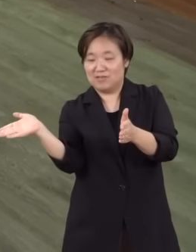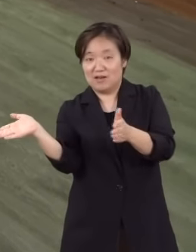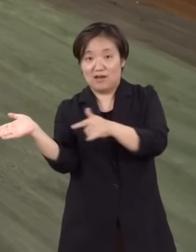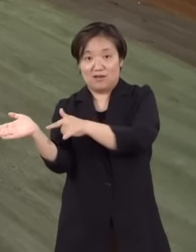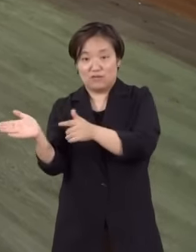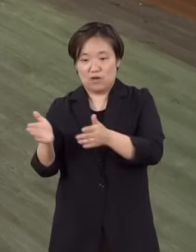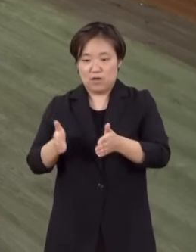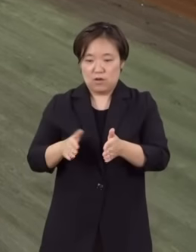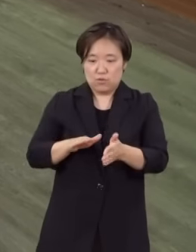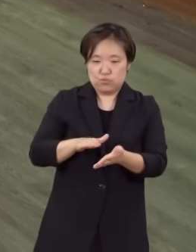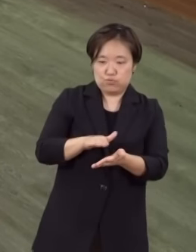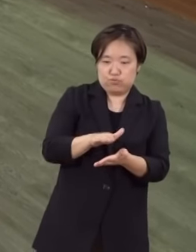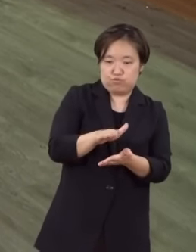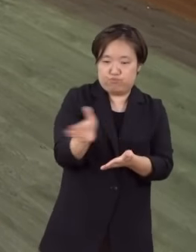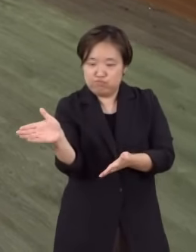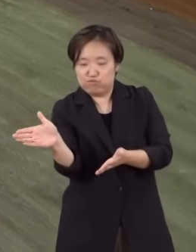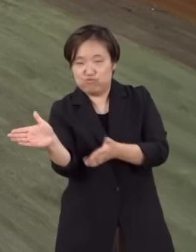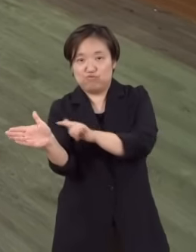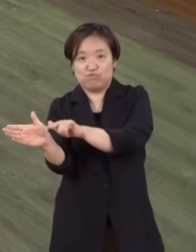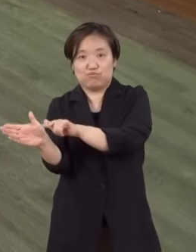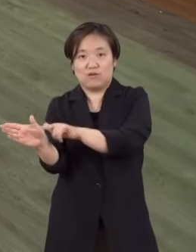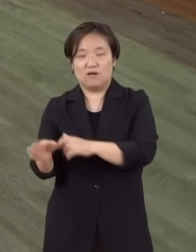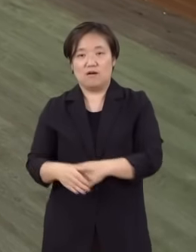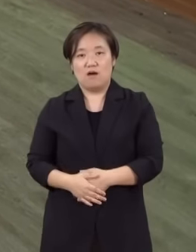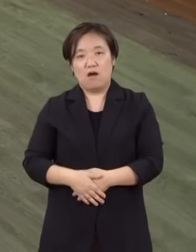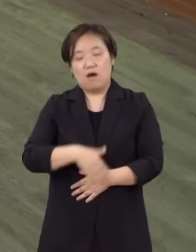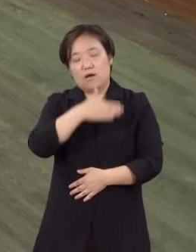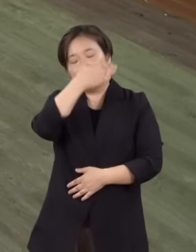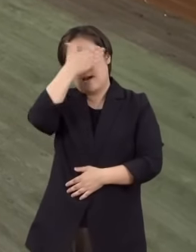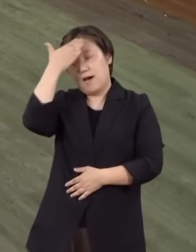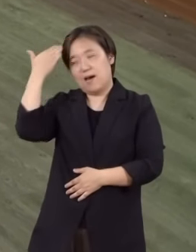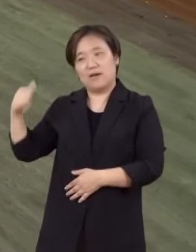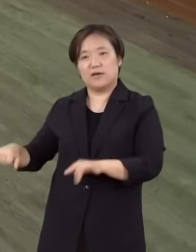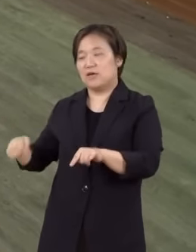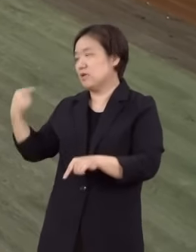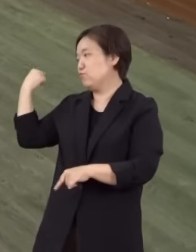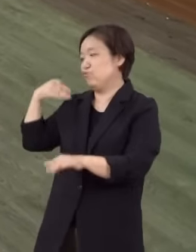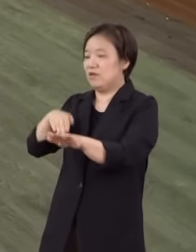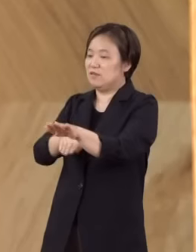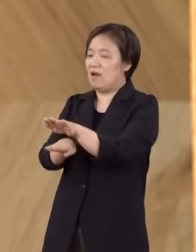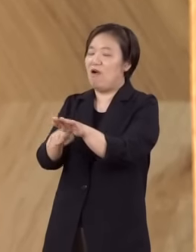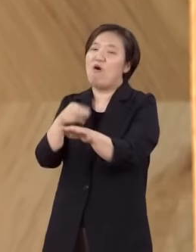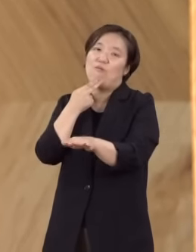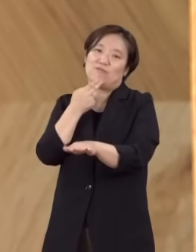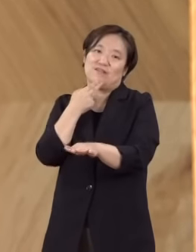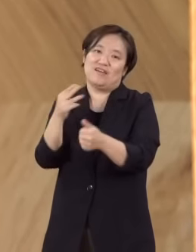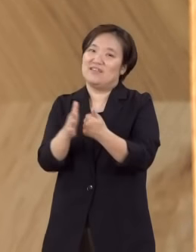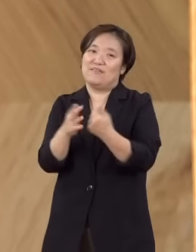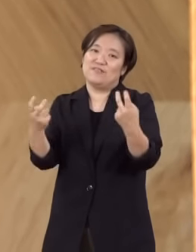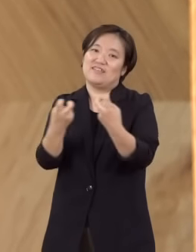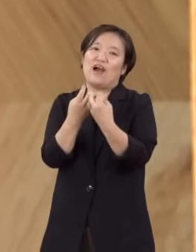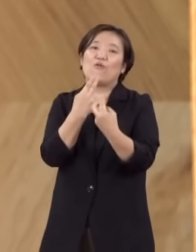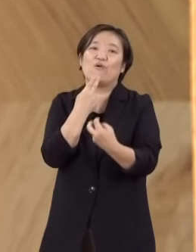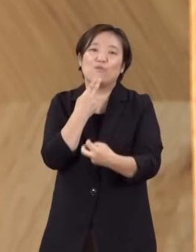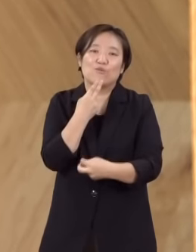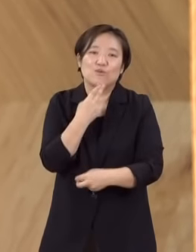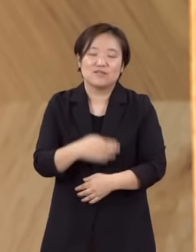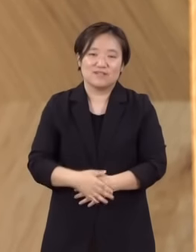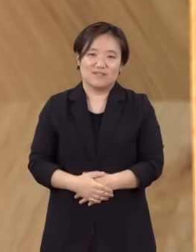지나갔거나 다행히 뒤에서 따라오는 차가 없어서 사고가 없었습니다